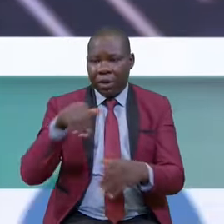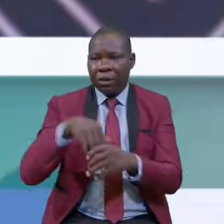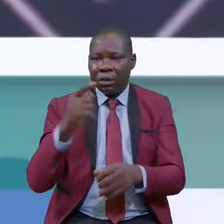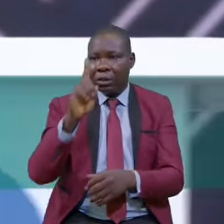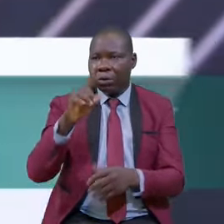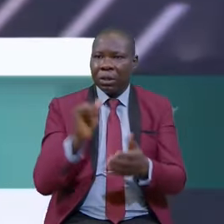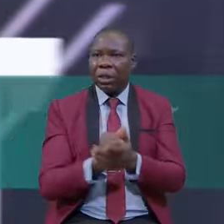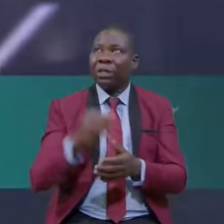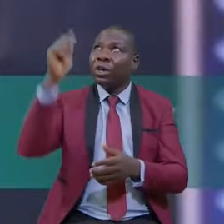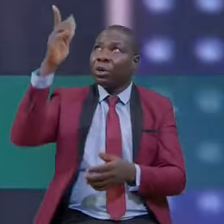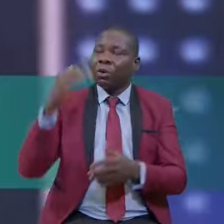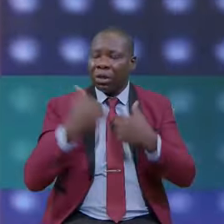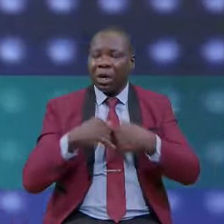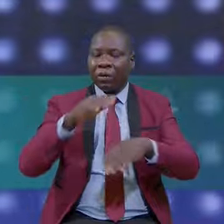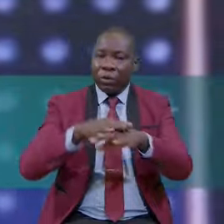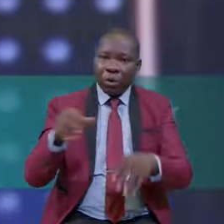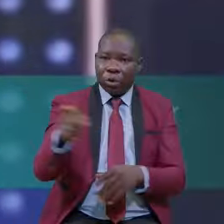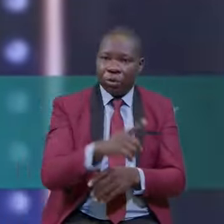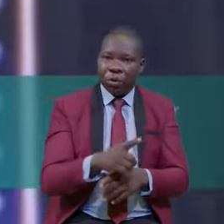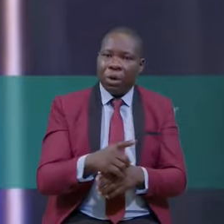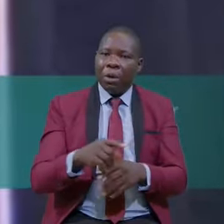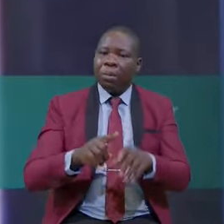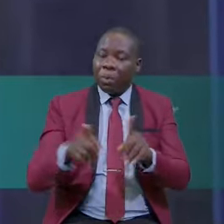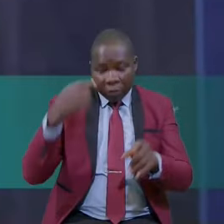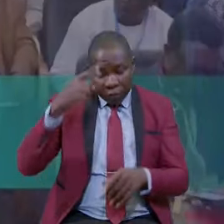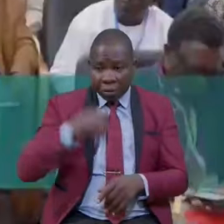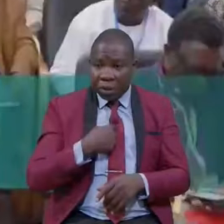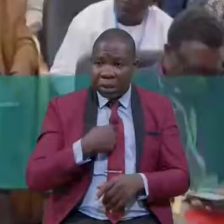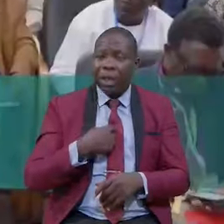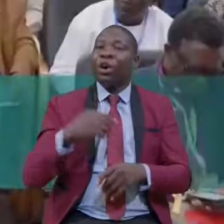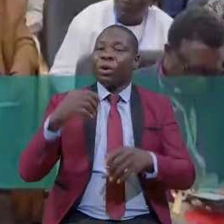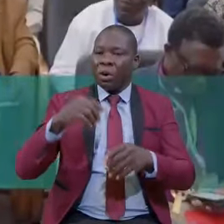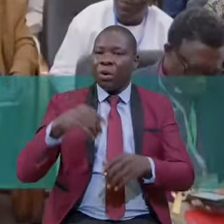m'a pas appelé dans le ministère de recherche de faute. Et toi,